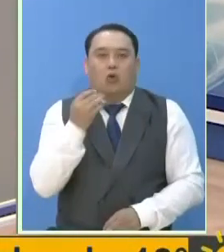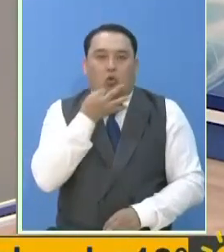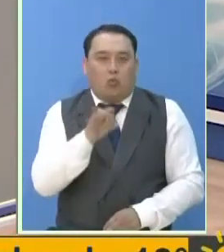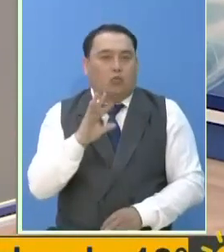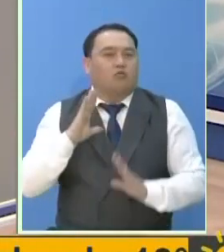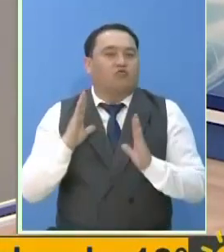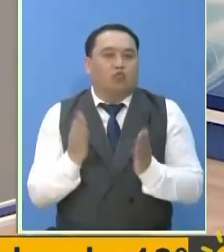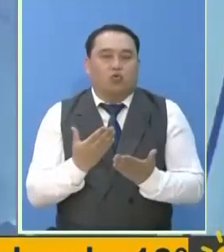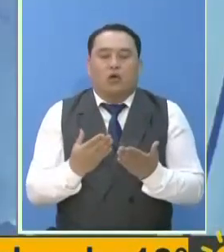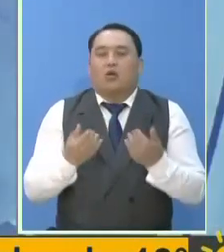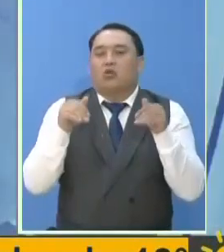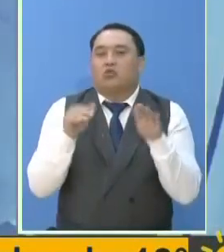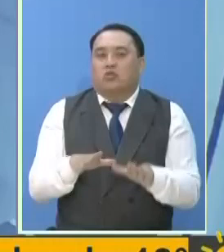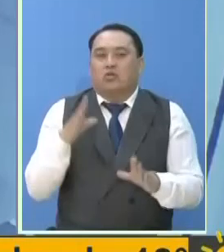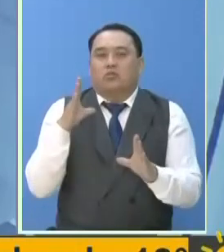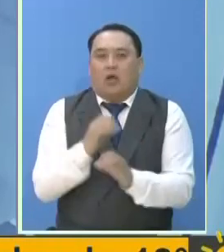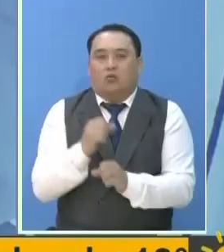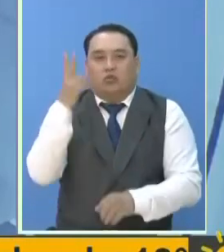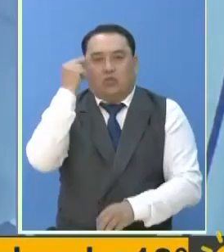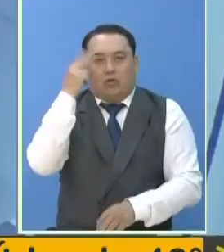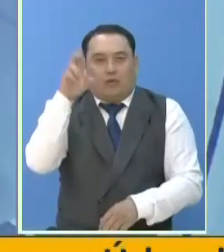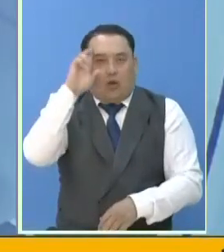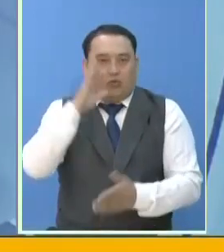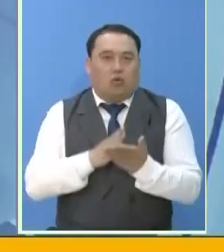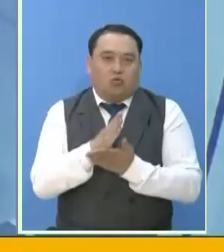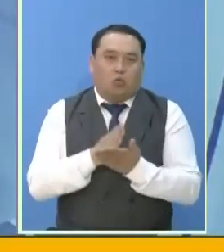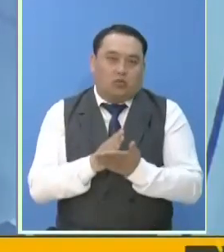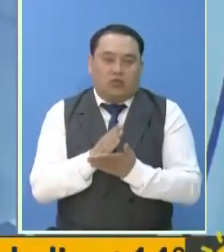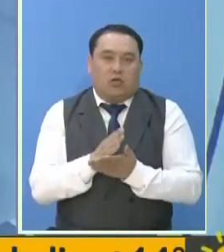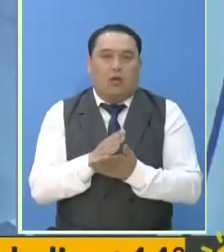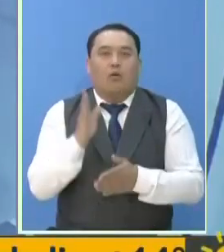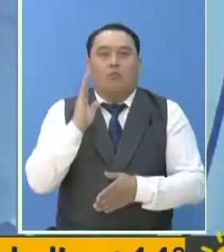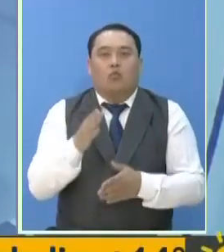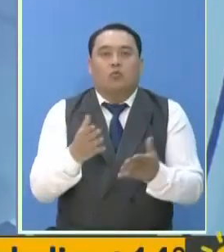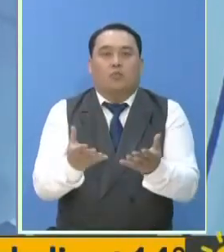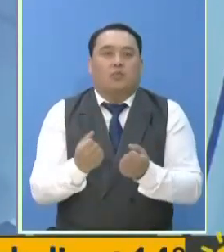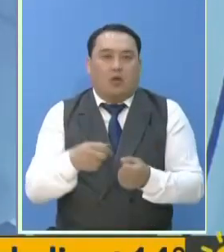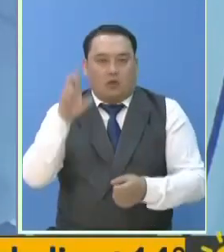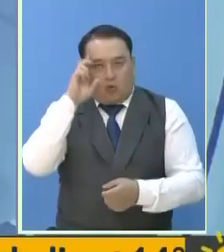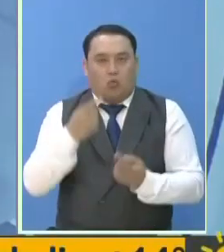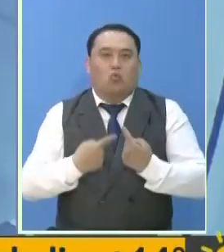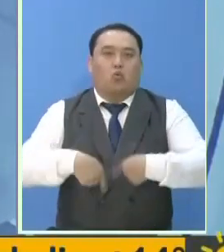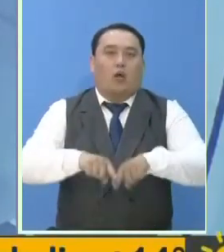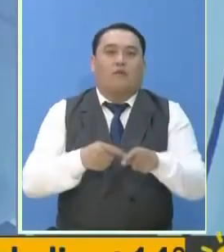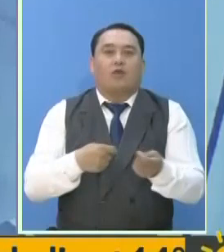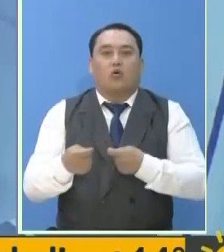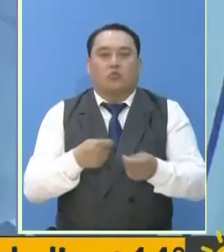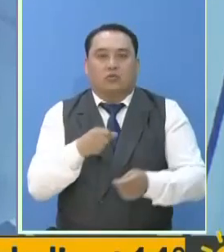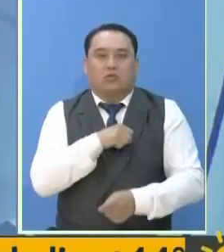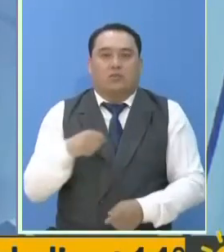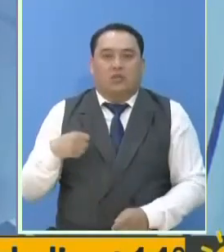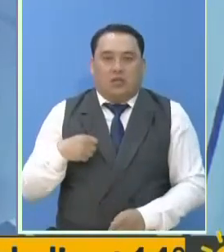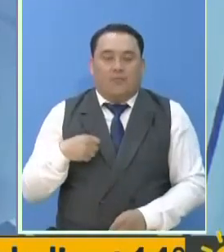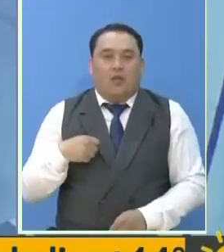случае само решение по сокращению численности государственных служащих будет приниматься руководителем каждого государственного органа